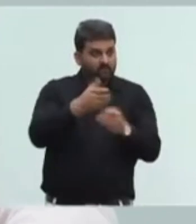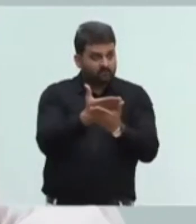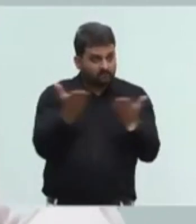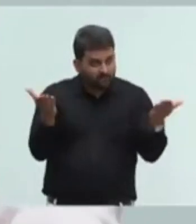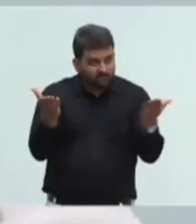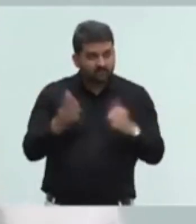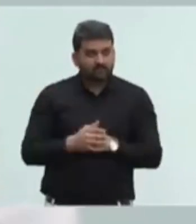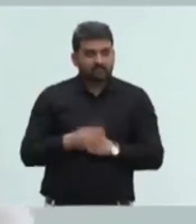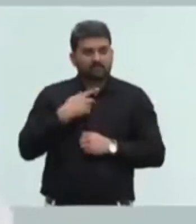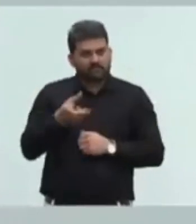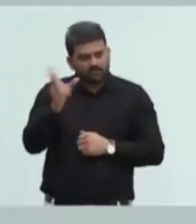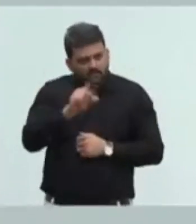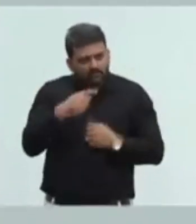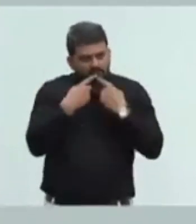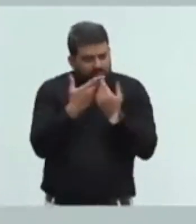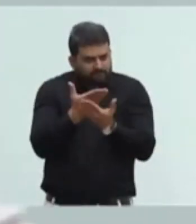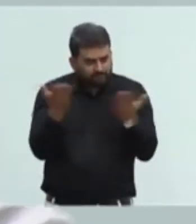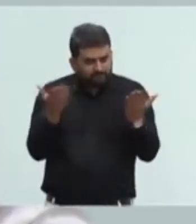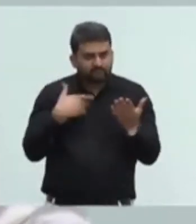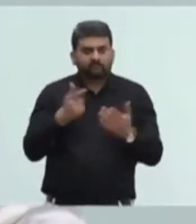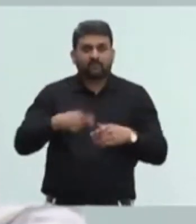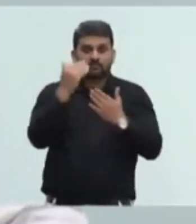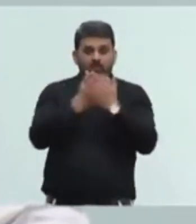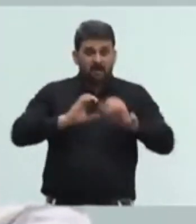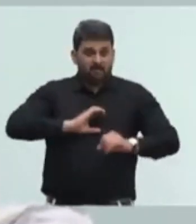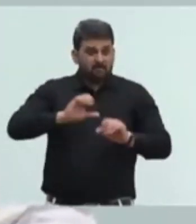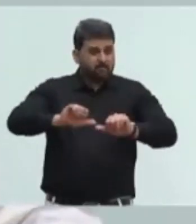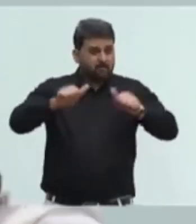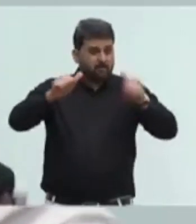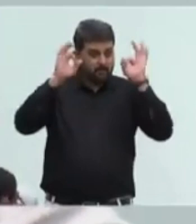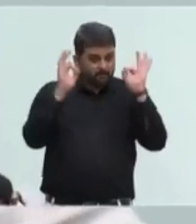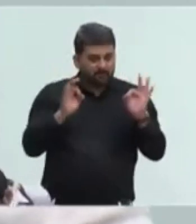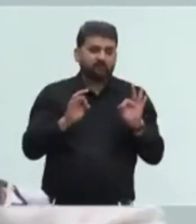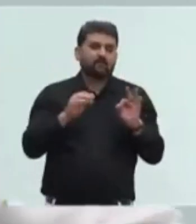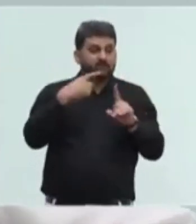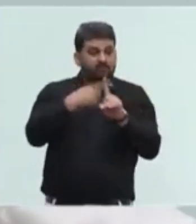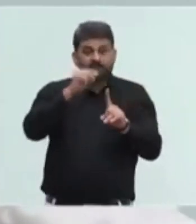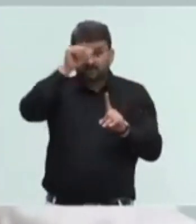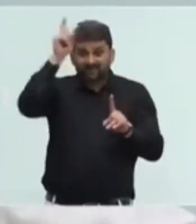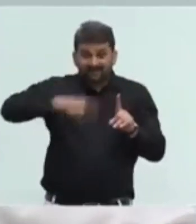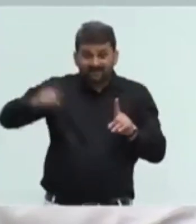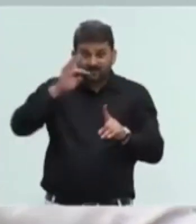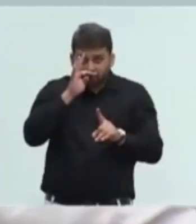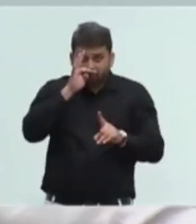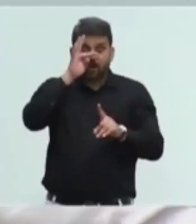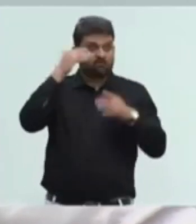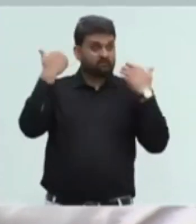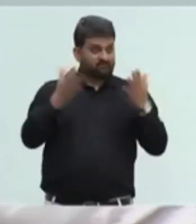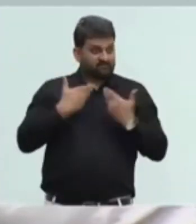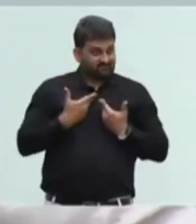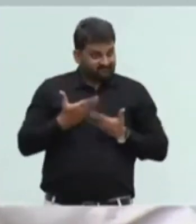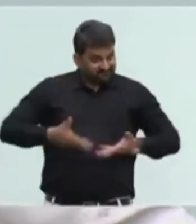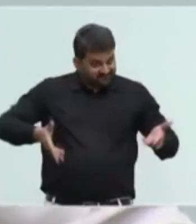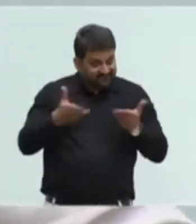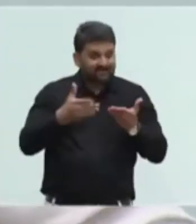एक बार फिर इस शानदार जीत के लिए और देश का नाम रोशन करेंगे